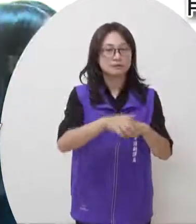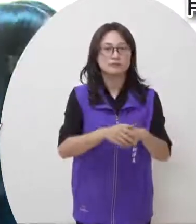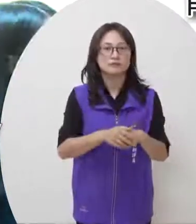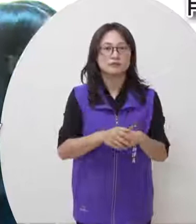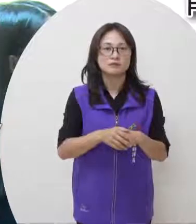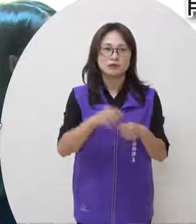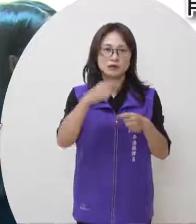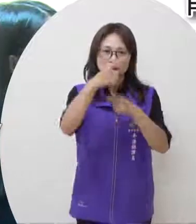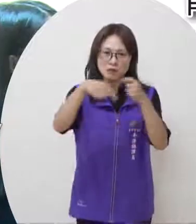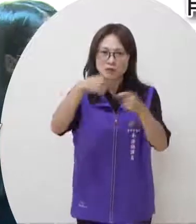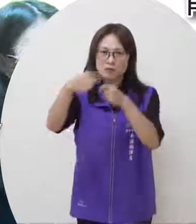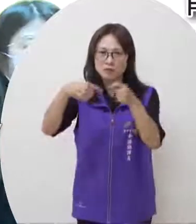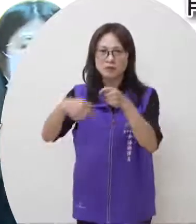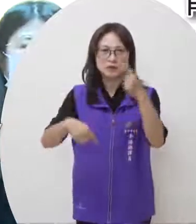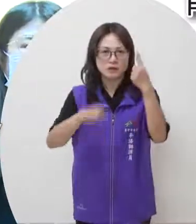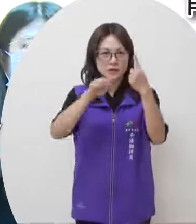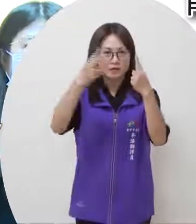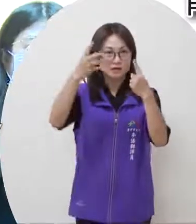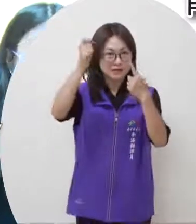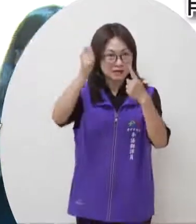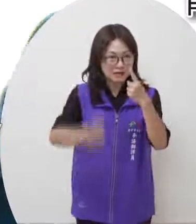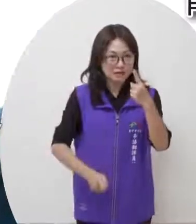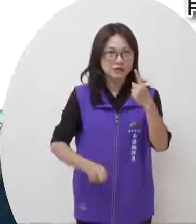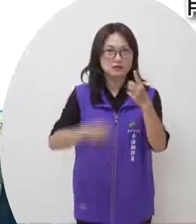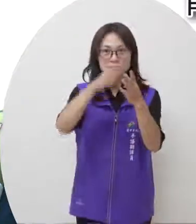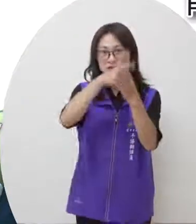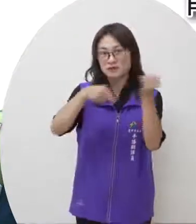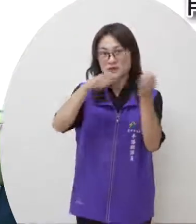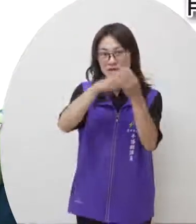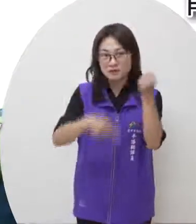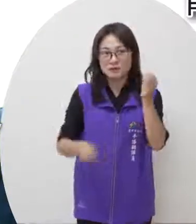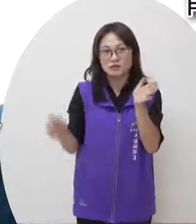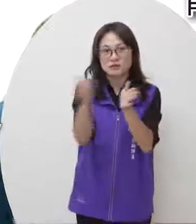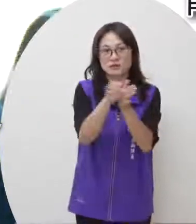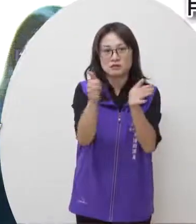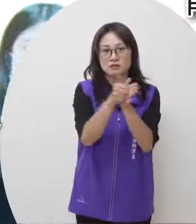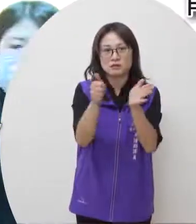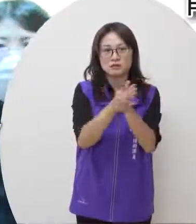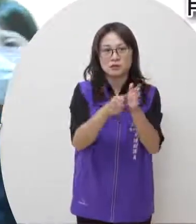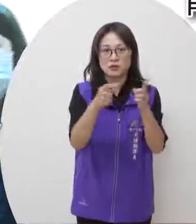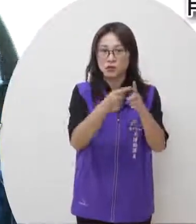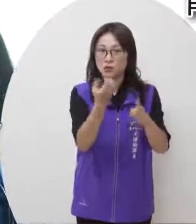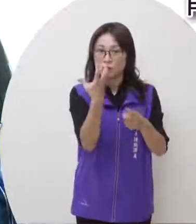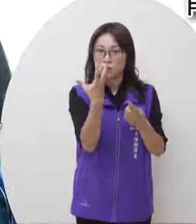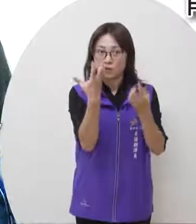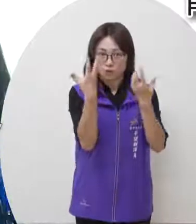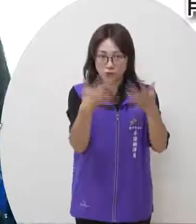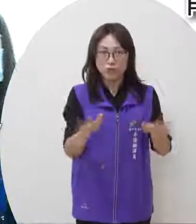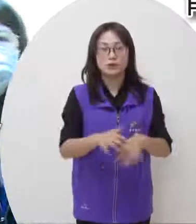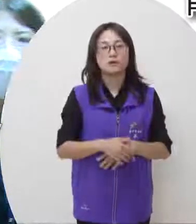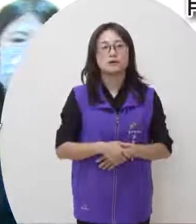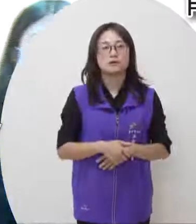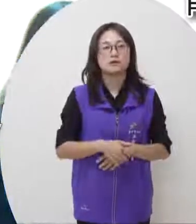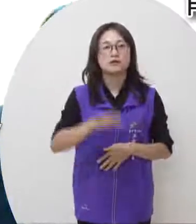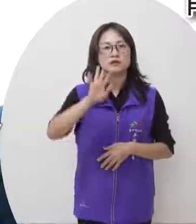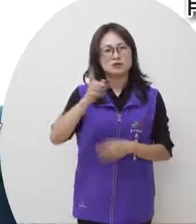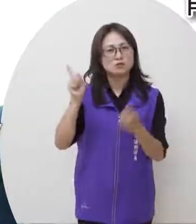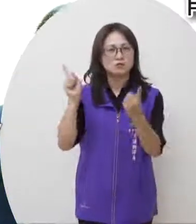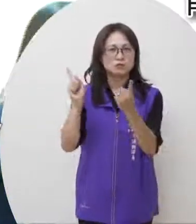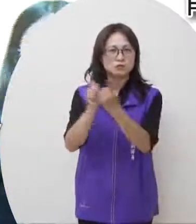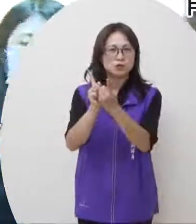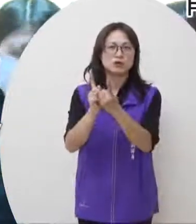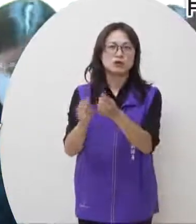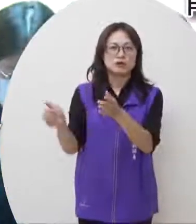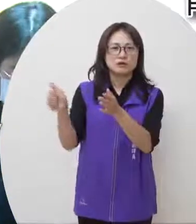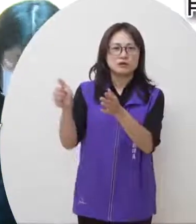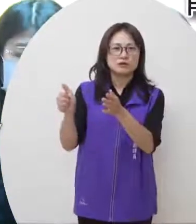1.3亿人次在搭我们的公车，这么大量的这些搭乘人口，可是又遇到了这个成长已经开始